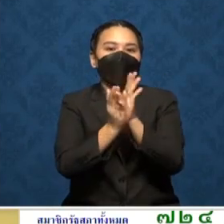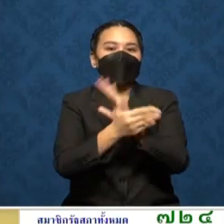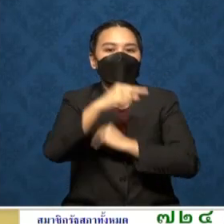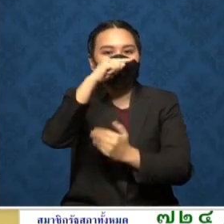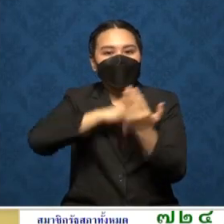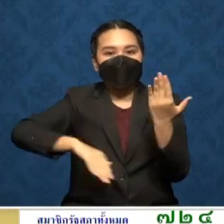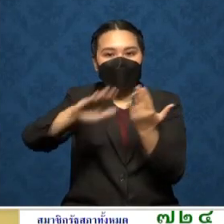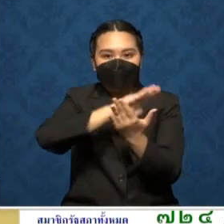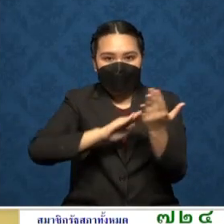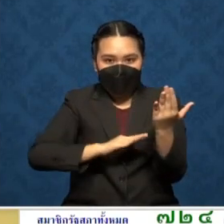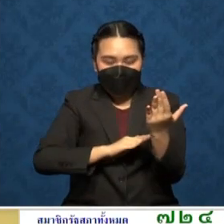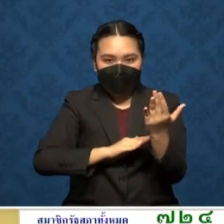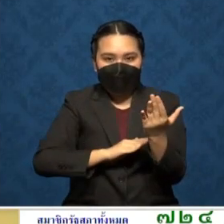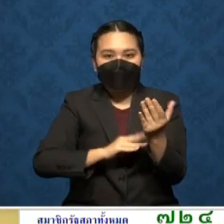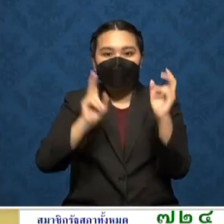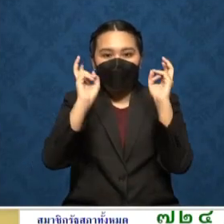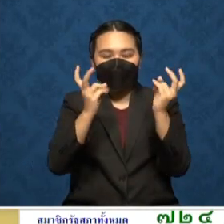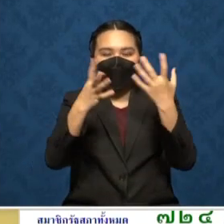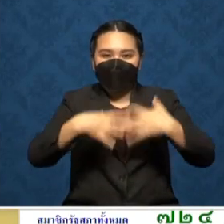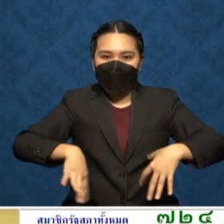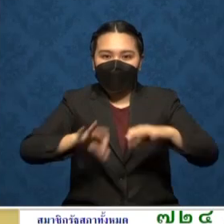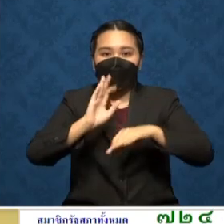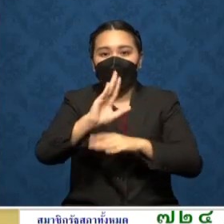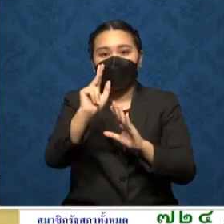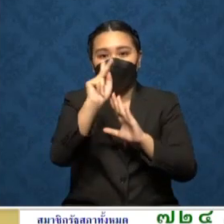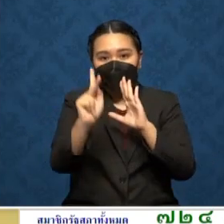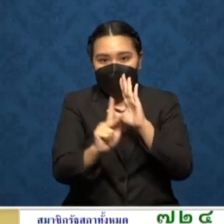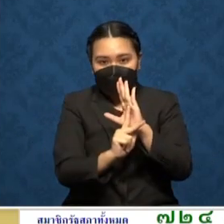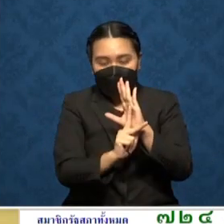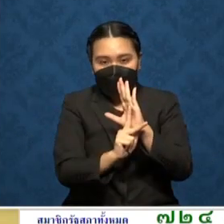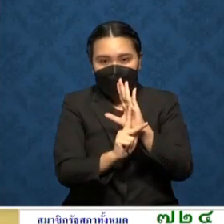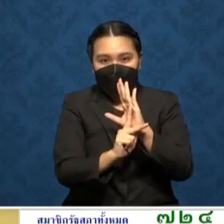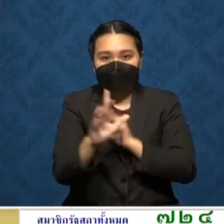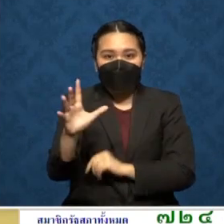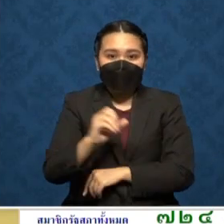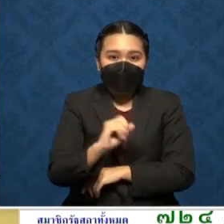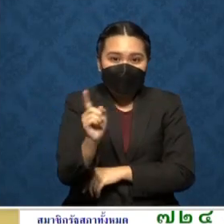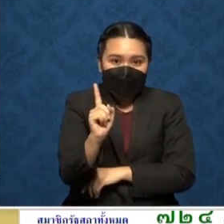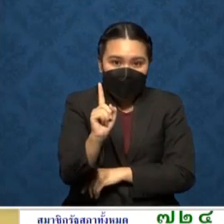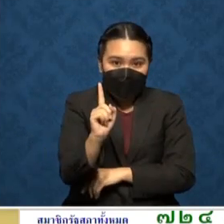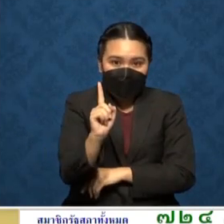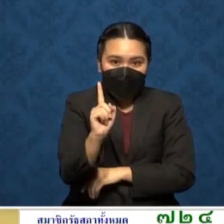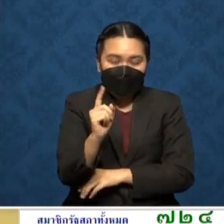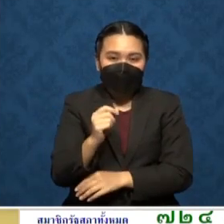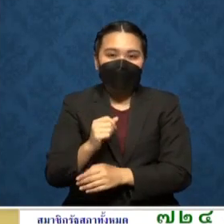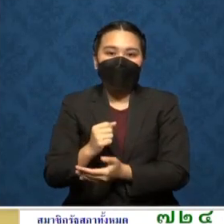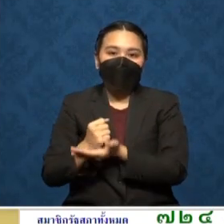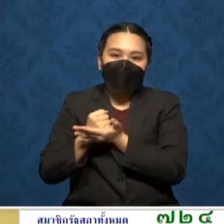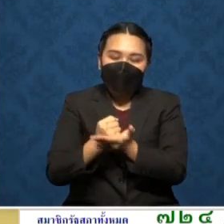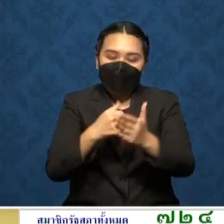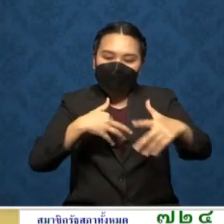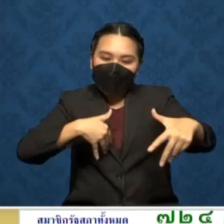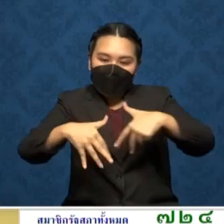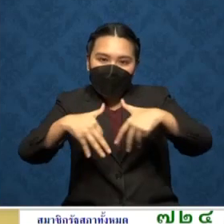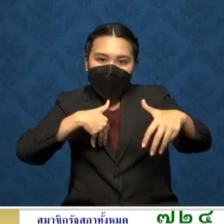ใหญ่ใจความของกฎหมายนี้จึงเป็นเรื่องของการที่จะอำนวยความสะดวกในการยื่นคำร้องคำขอคำอ